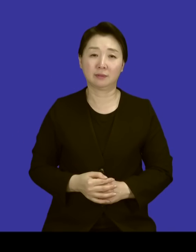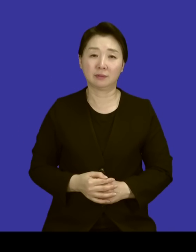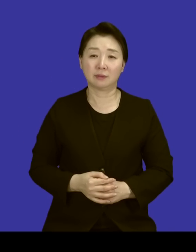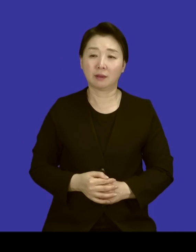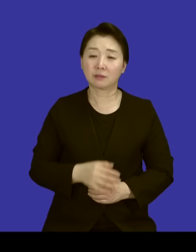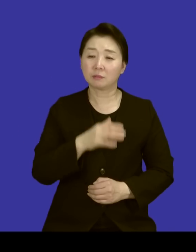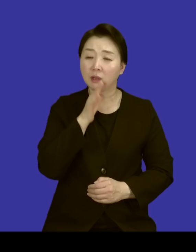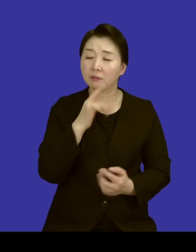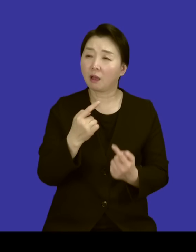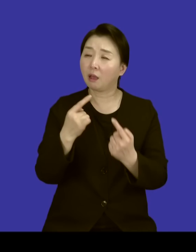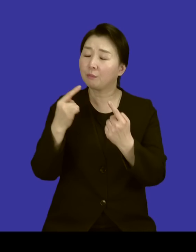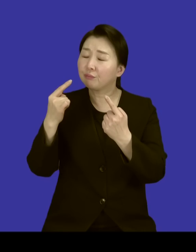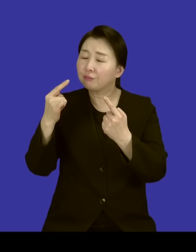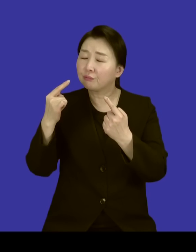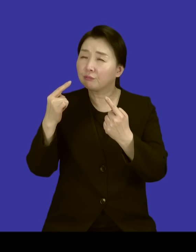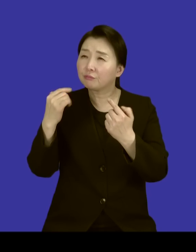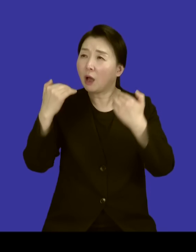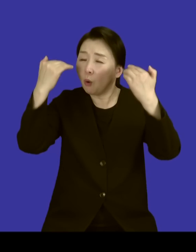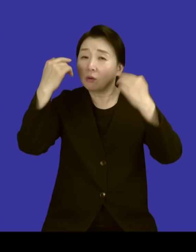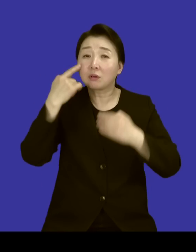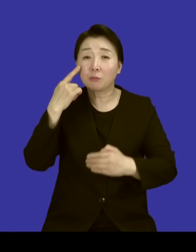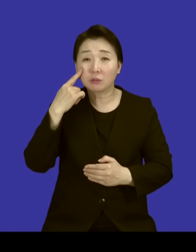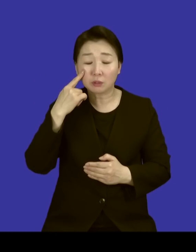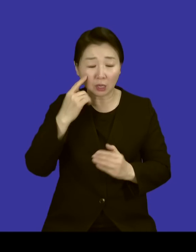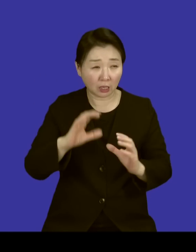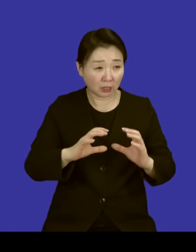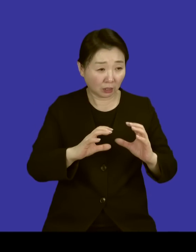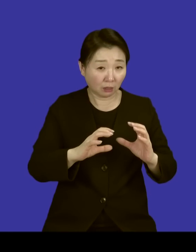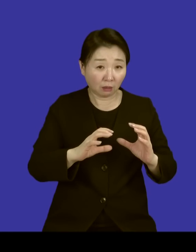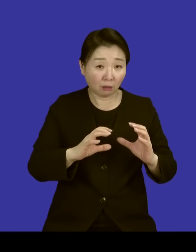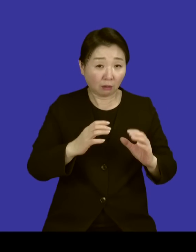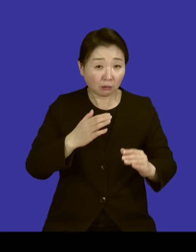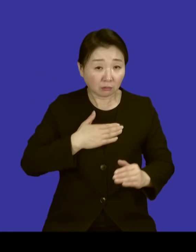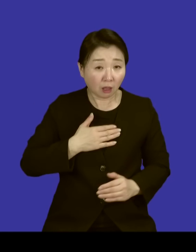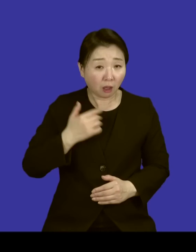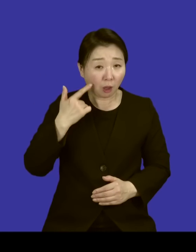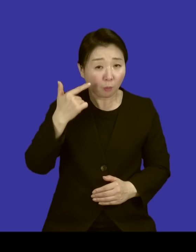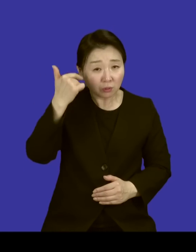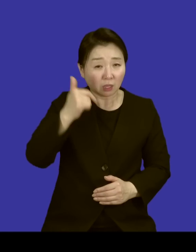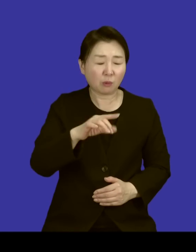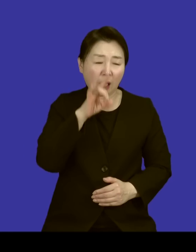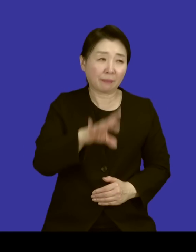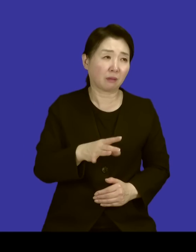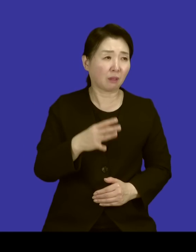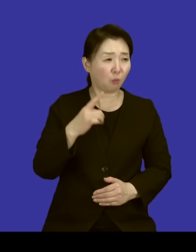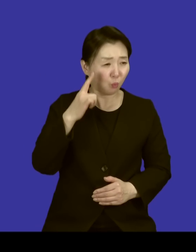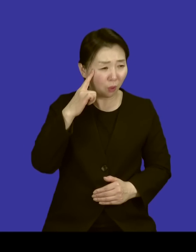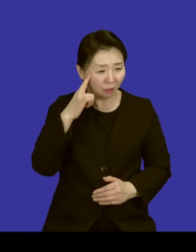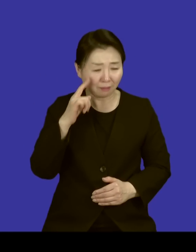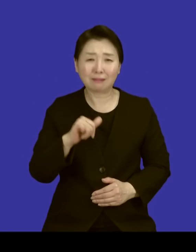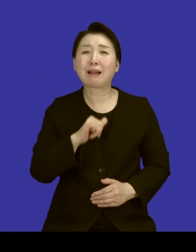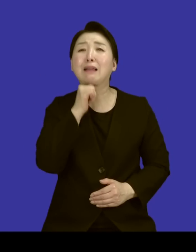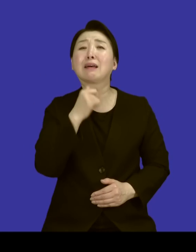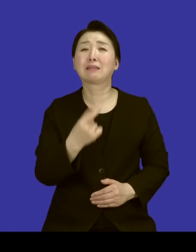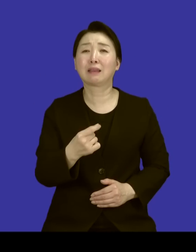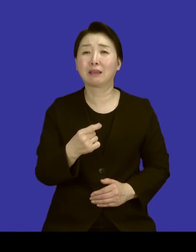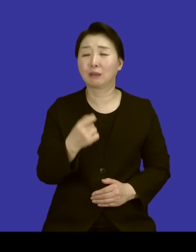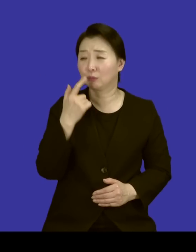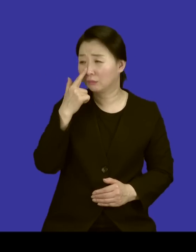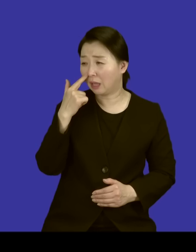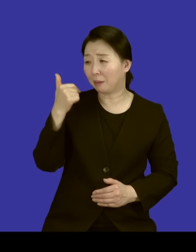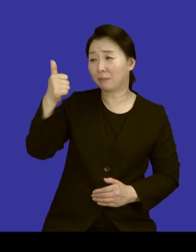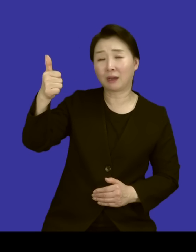나이가 들고 이제 철이 드니까 네, 이게 세상에 목사는 하면 안 되겠구나. 이건 아니죠. 이건 아니죠. 너무 가난하고 예. 근데